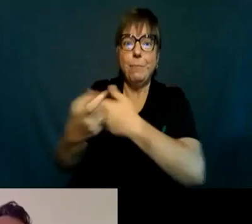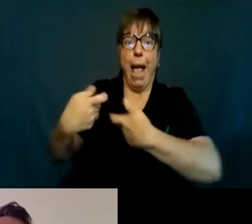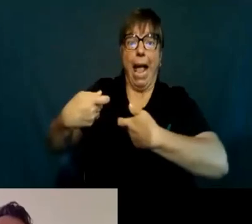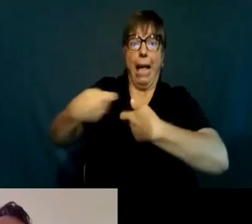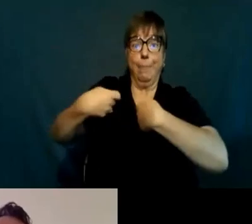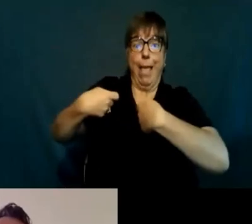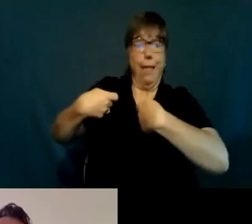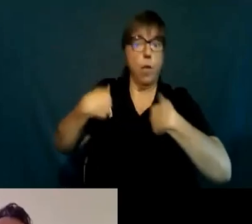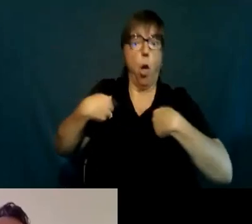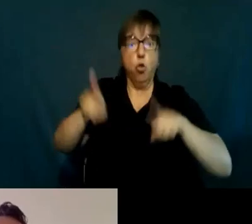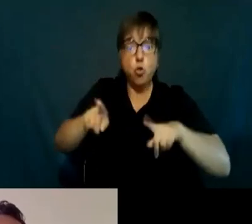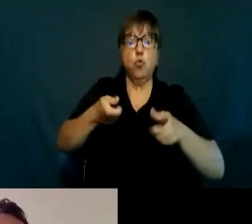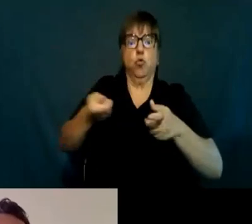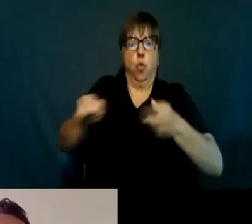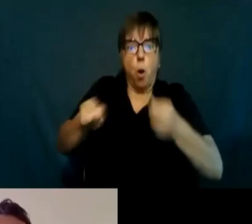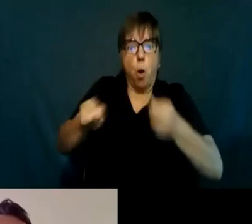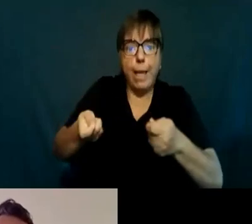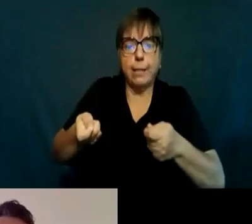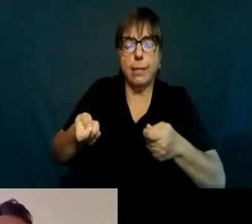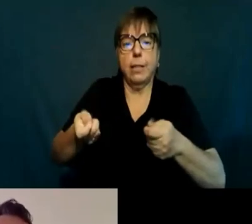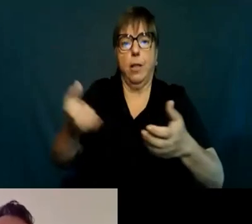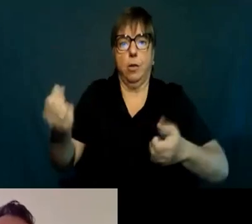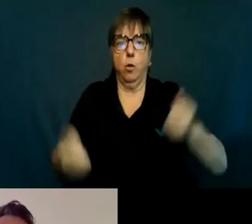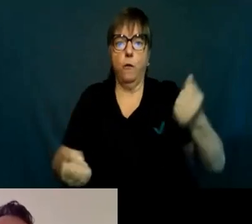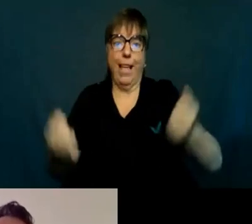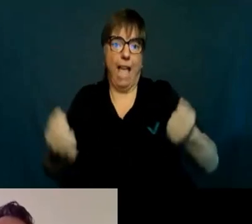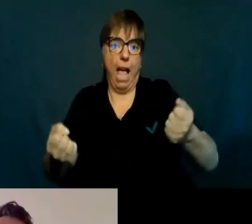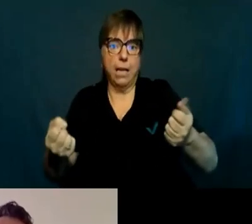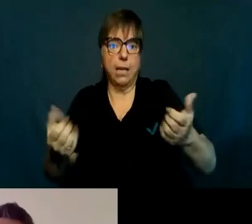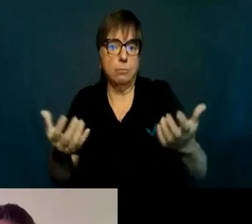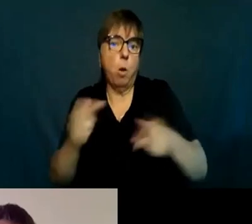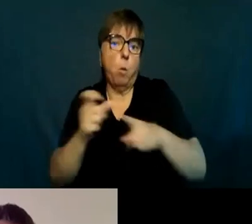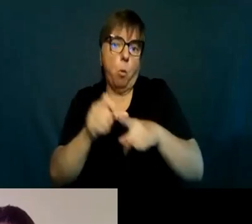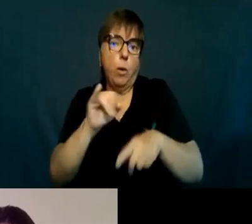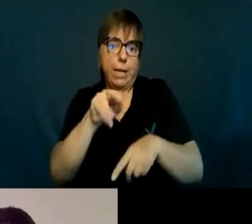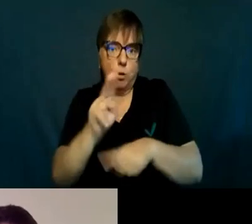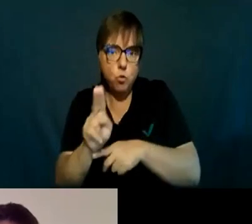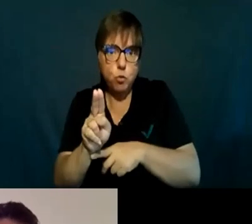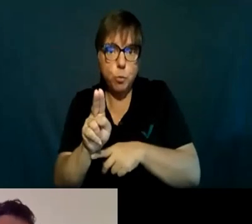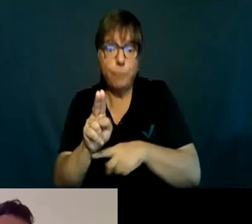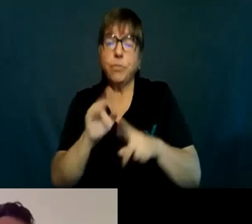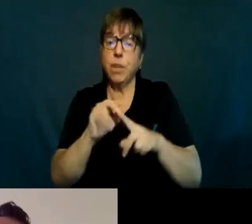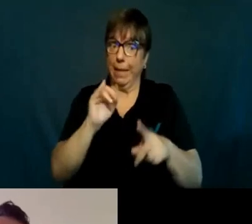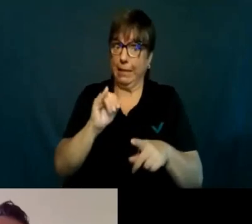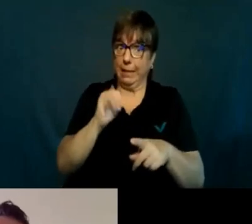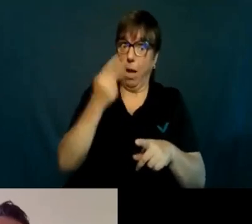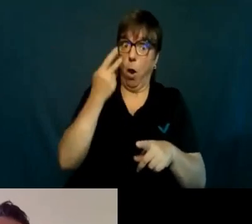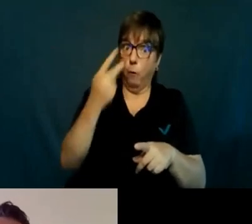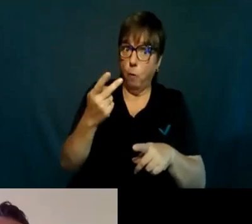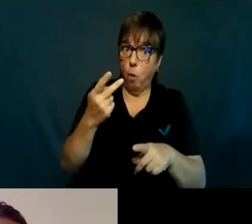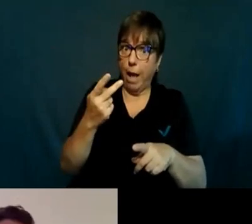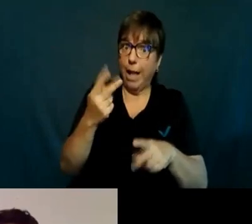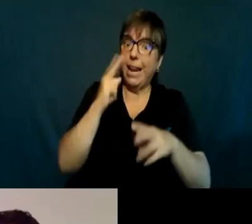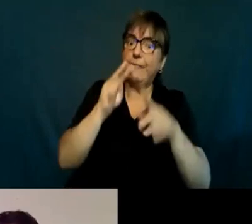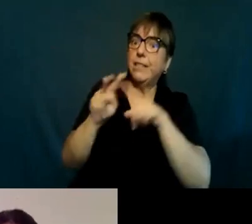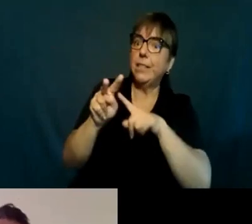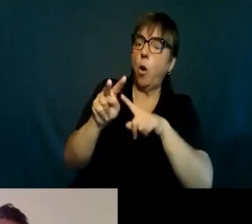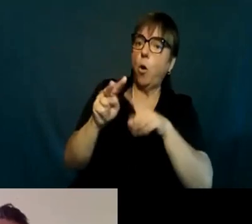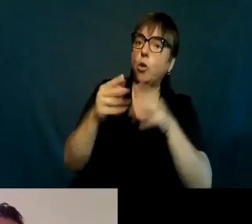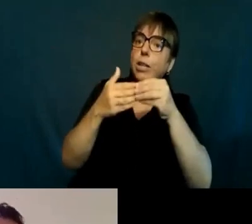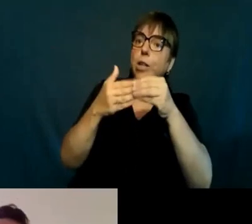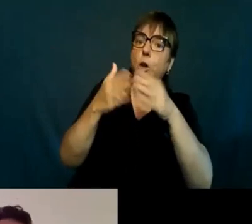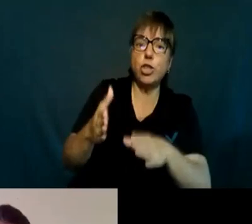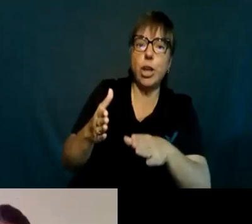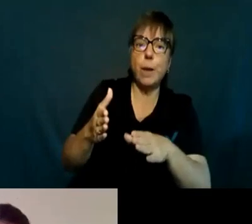diriger la situation. Et si on s'inspire de la vision du leadership dans le monde autochtone, qui est